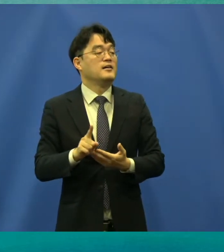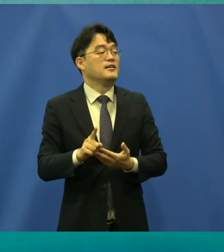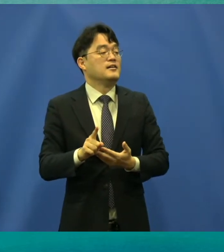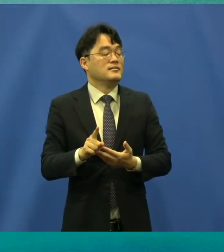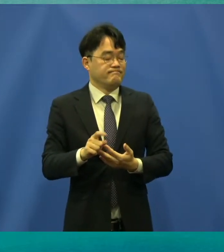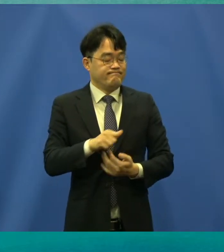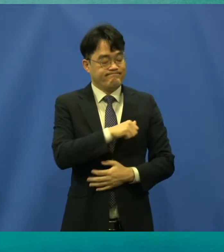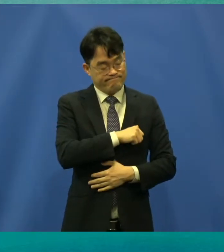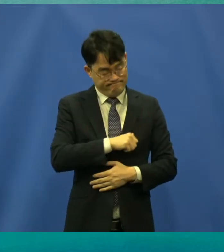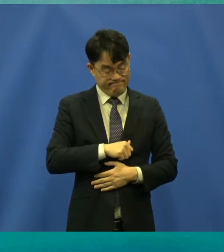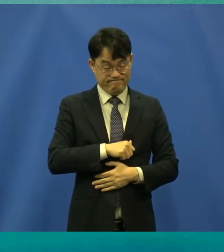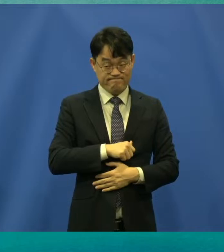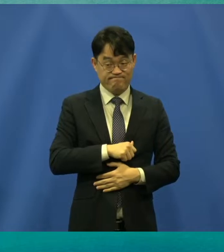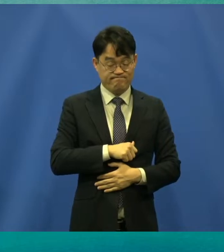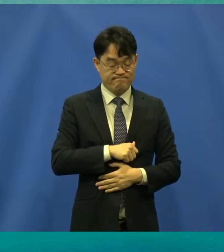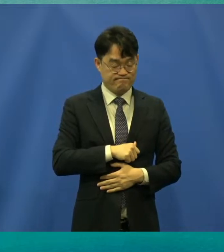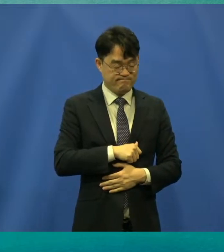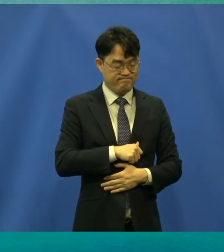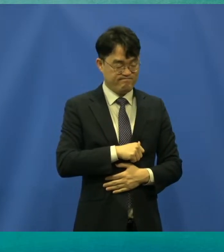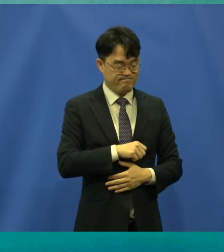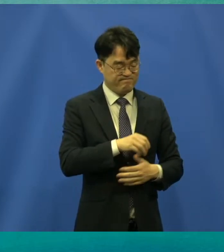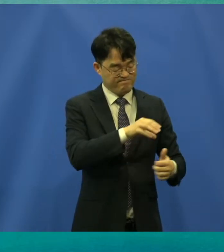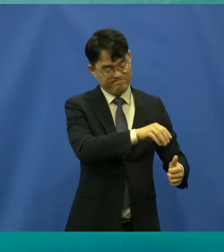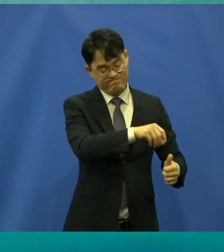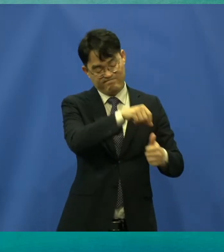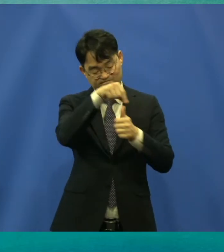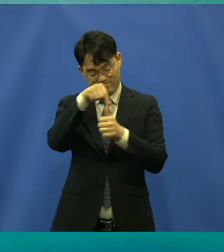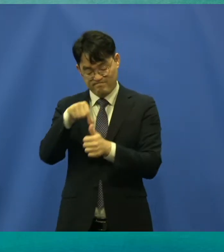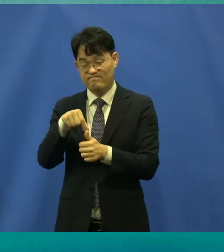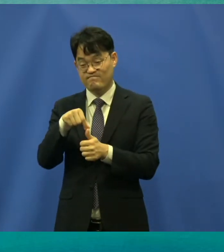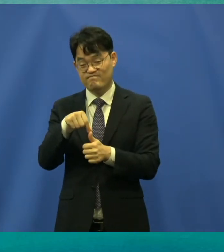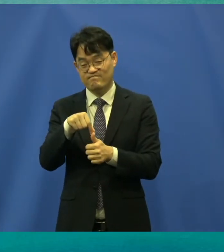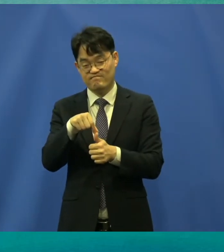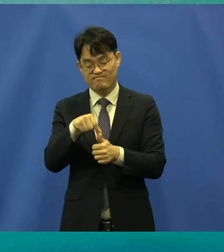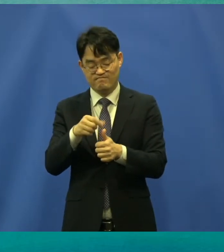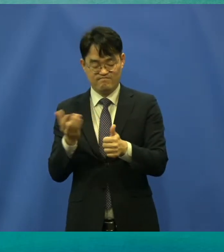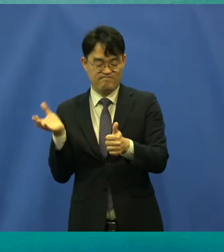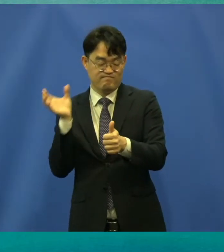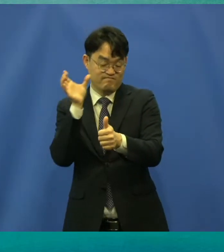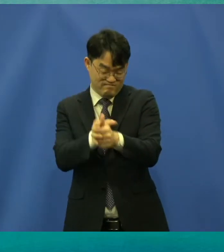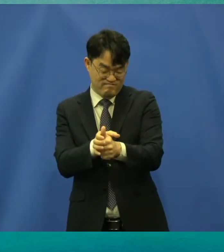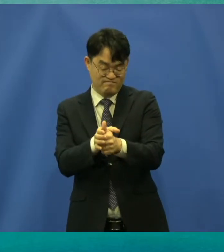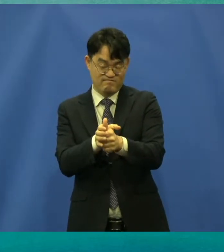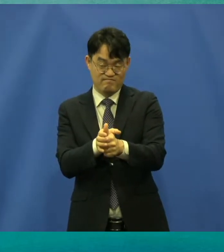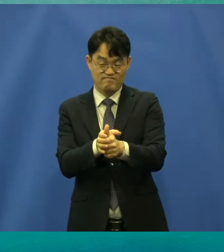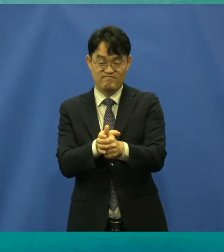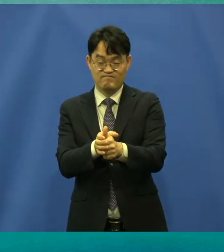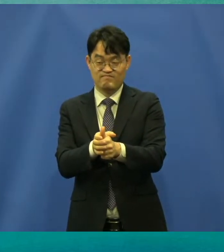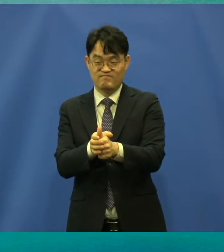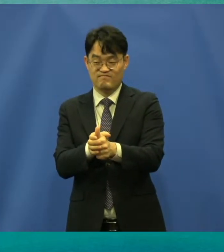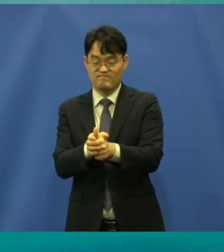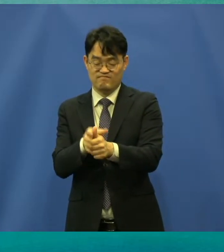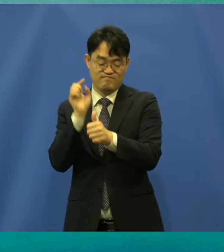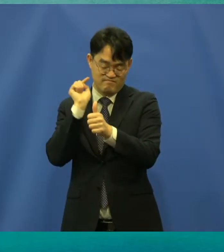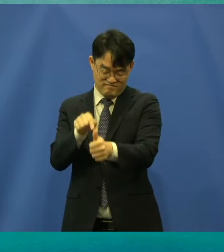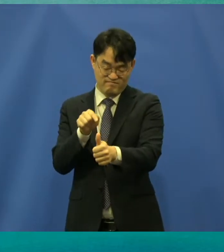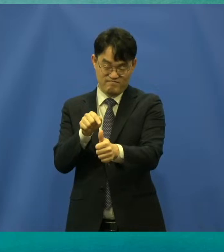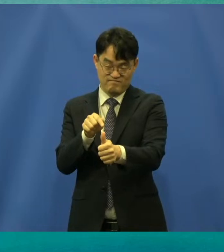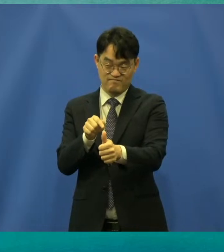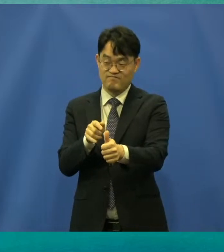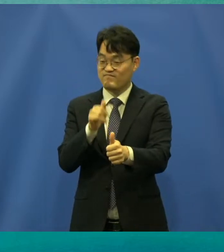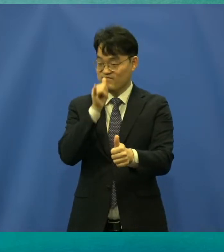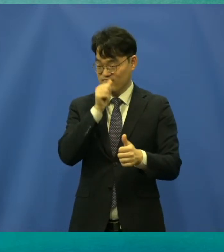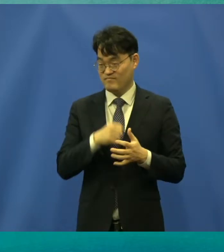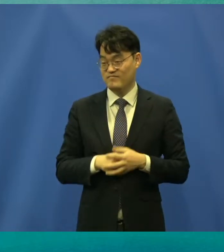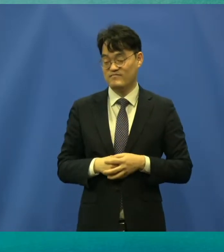자격이 없으면 없는 대로 하나님은 쓰시는 분이십니다. 다 고쳐놓고 쓰시지 않습니다. 다 고치시면요, 천국